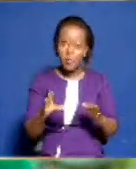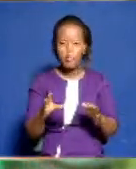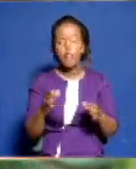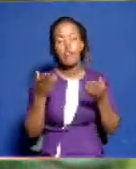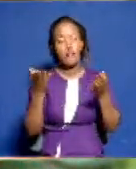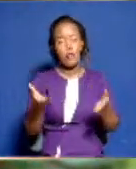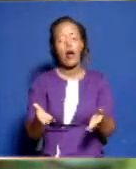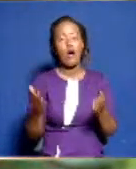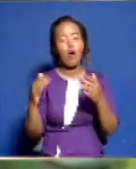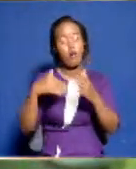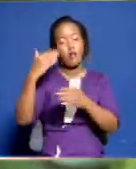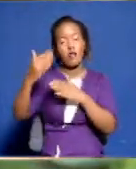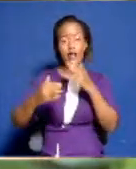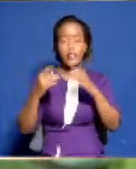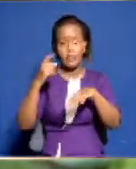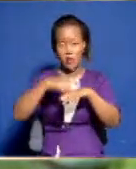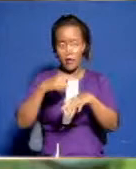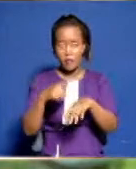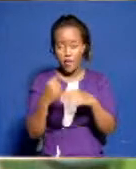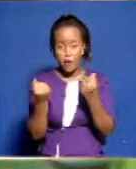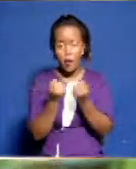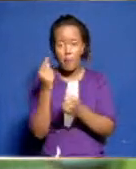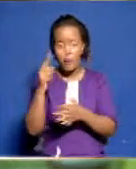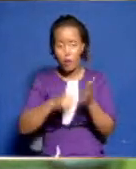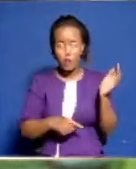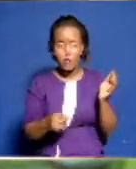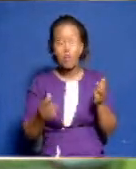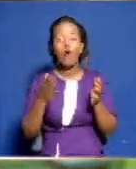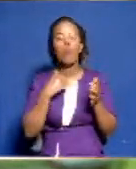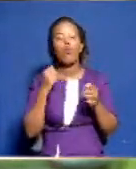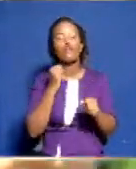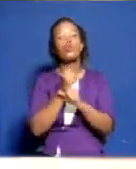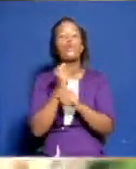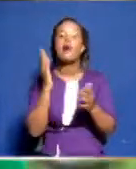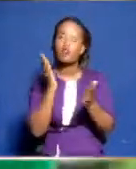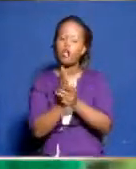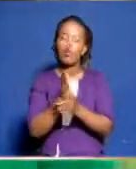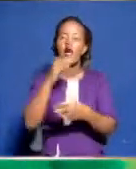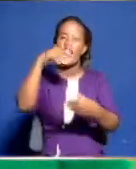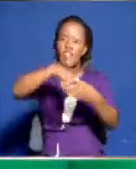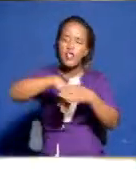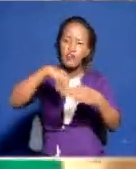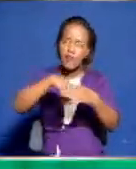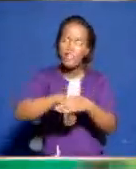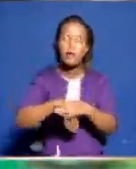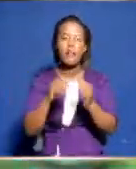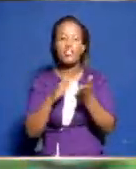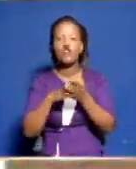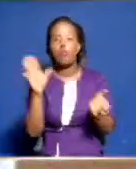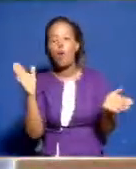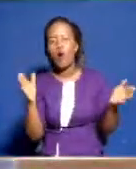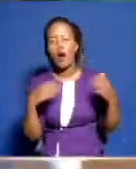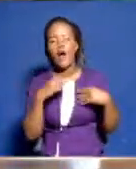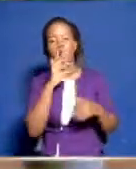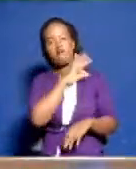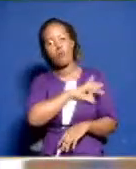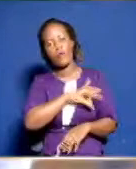next time tukikuja tunataka kuona yes, investment yetu iko na return.